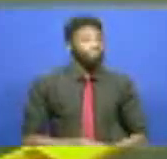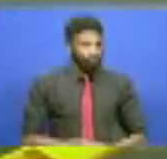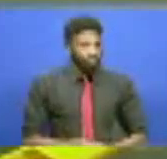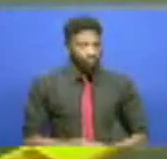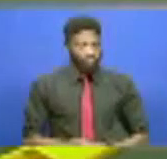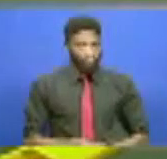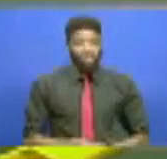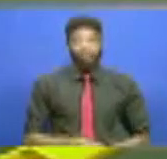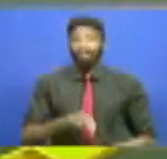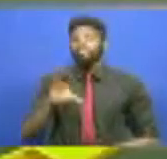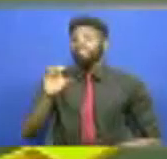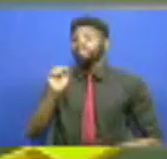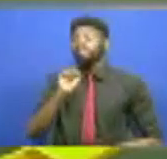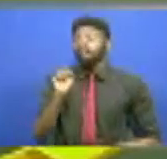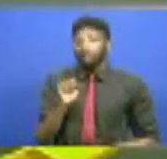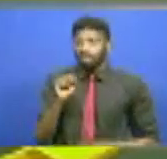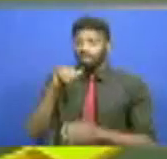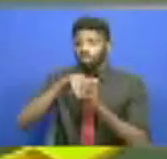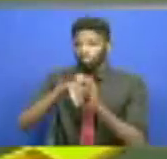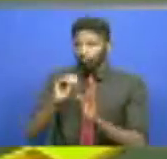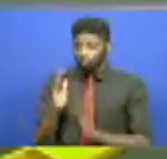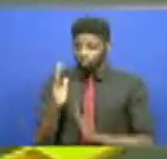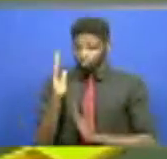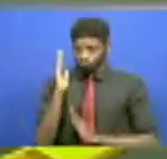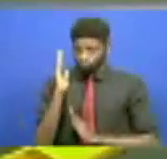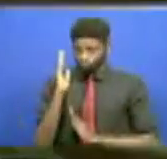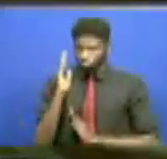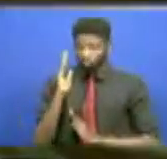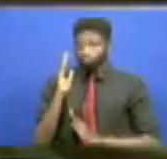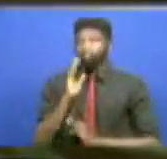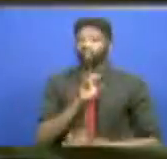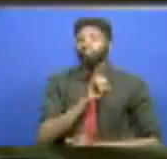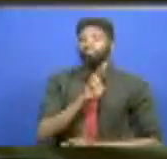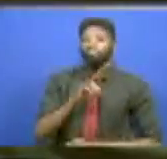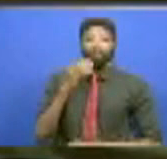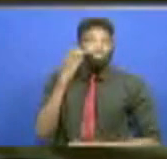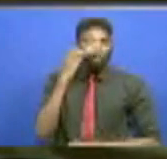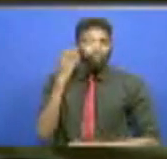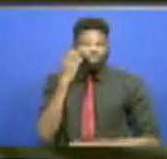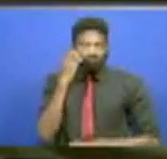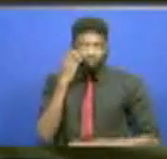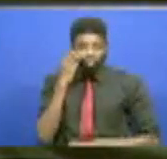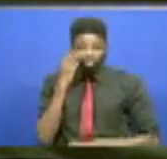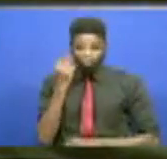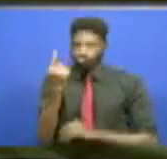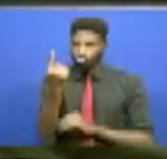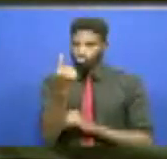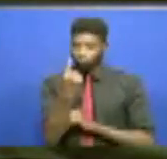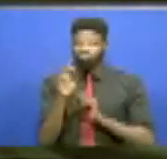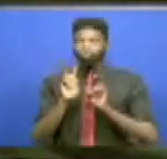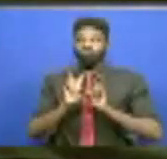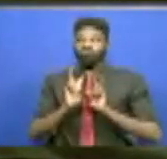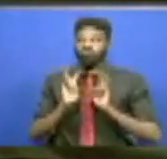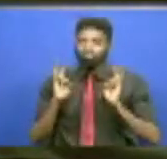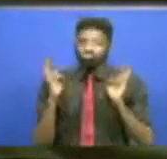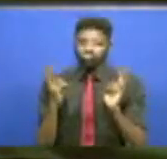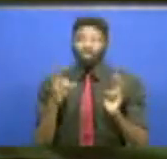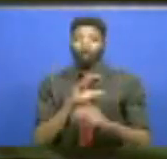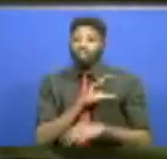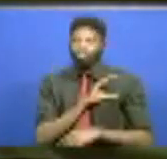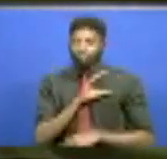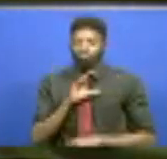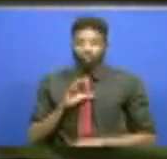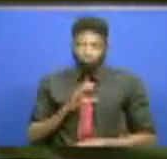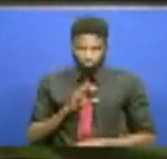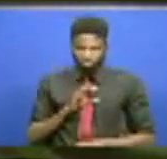Waziri wa usalama wa kitaifa Daktari Fred Matiang’i leo hii alifika mbele ya kamati ya Bunge la Seneti kuhusu usalama wa